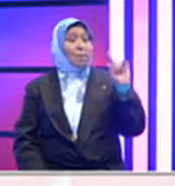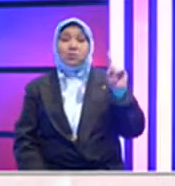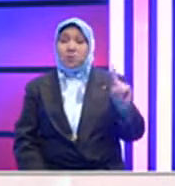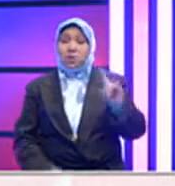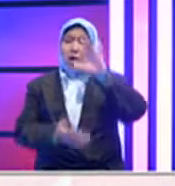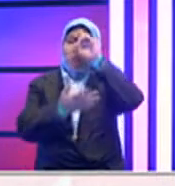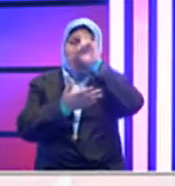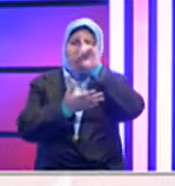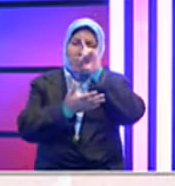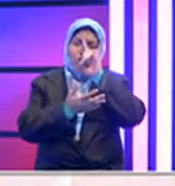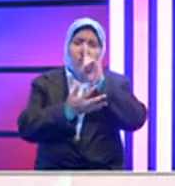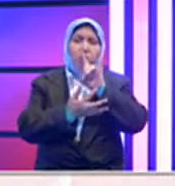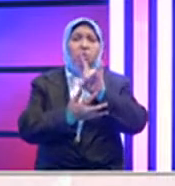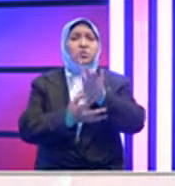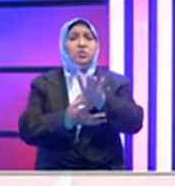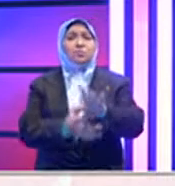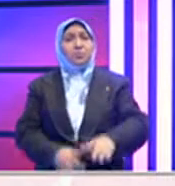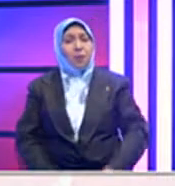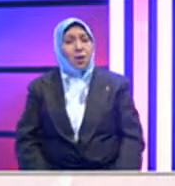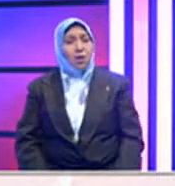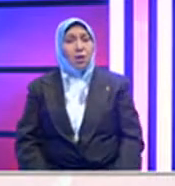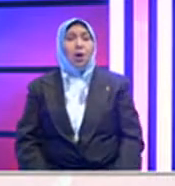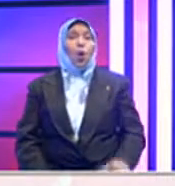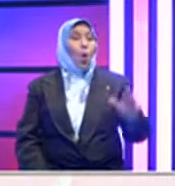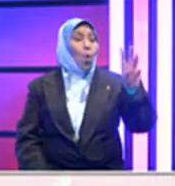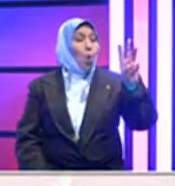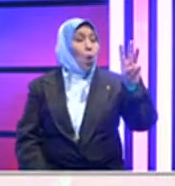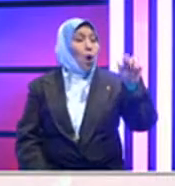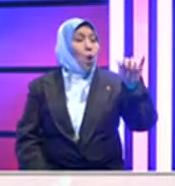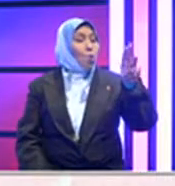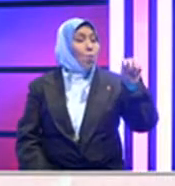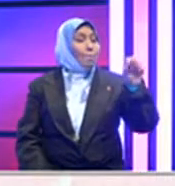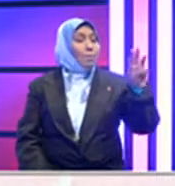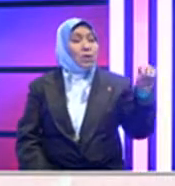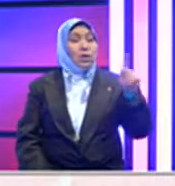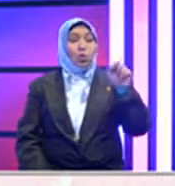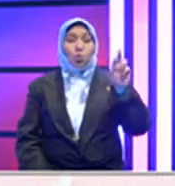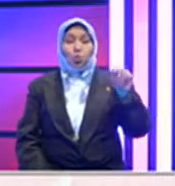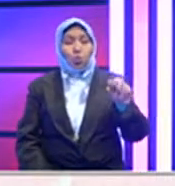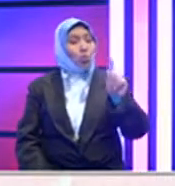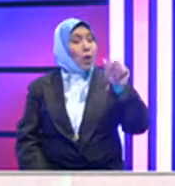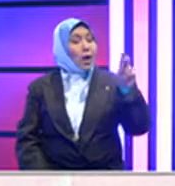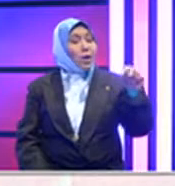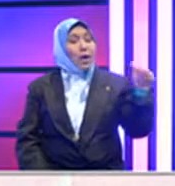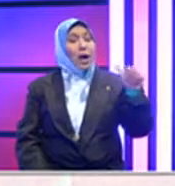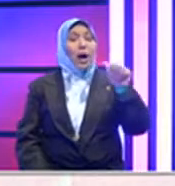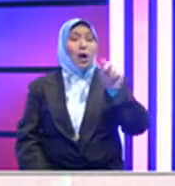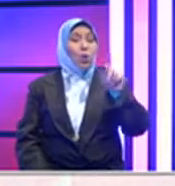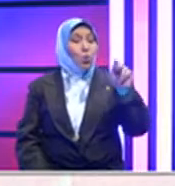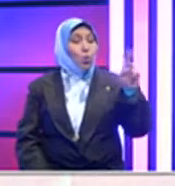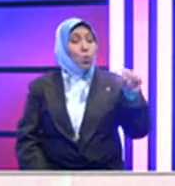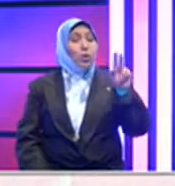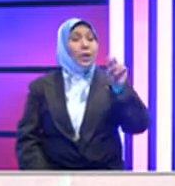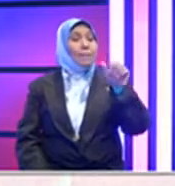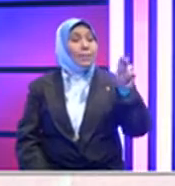Aug ytpo nirojim Wow Mir Tuan aku name Hai